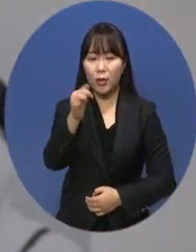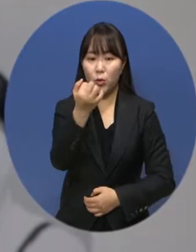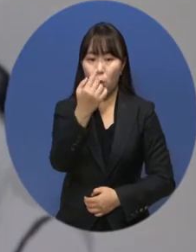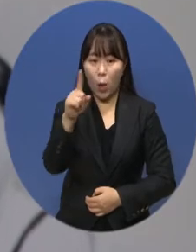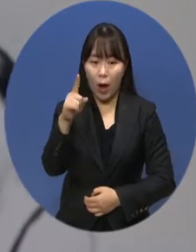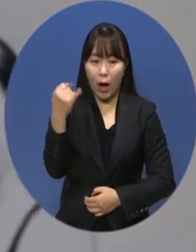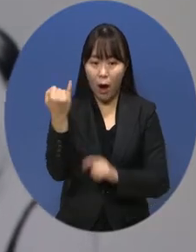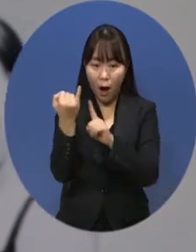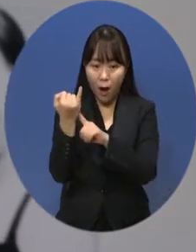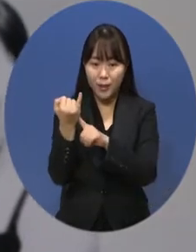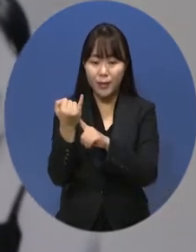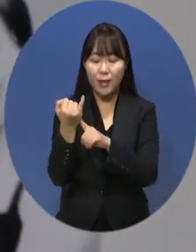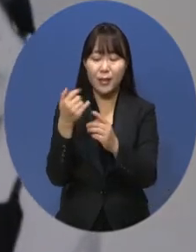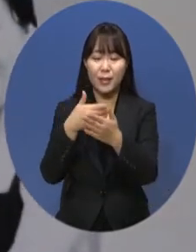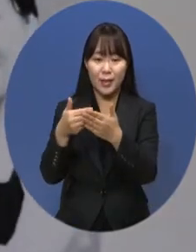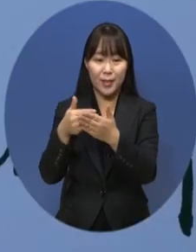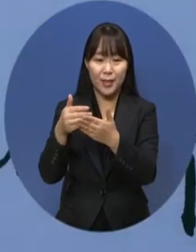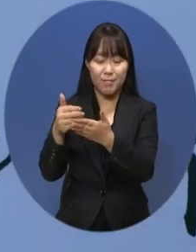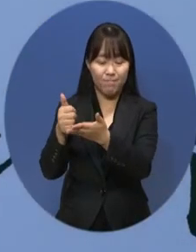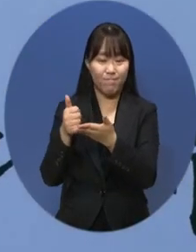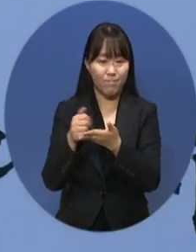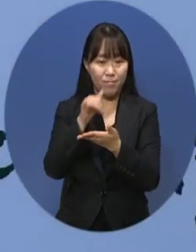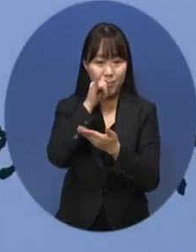작가의 초대전이 열리고 있습니다.